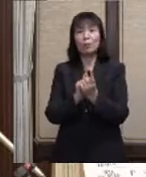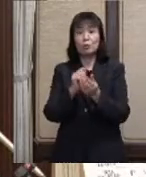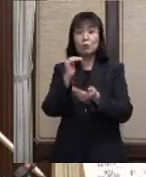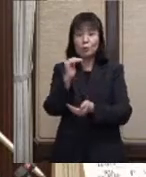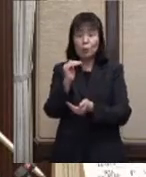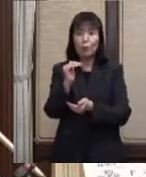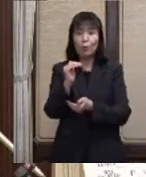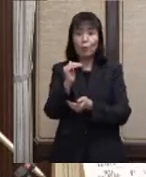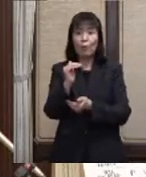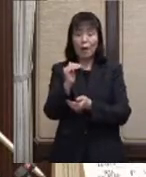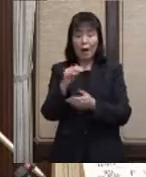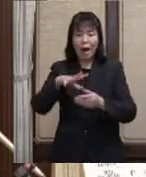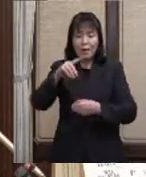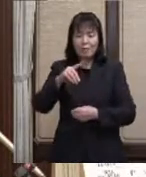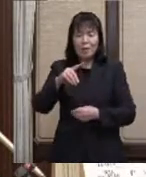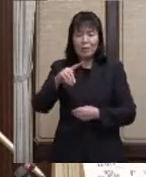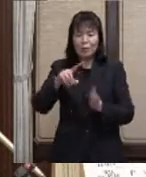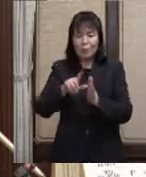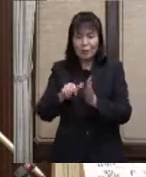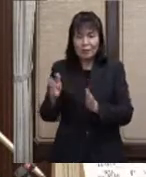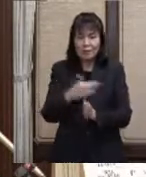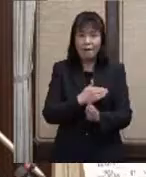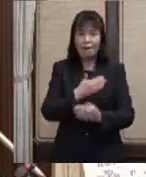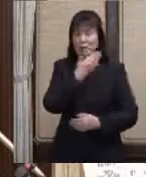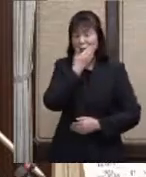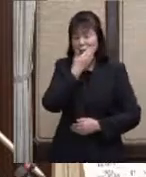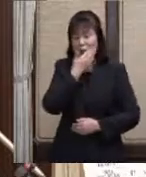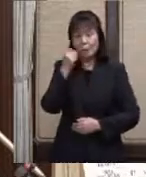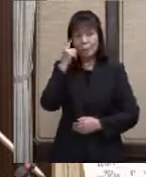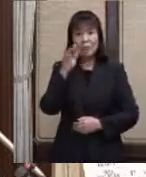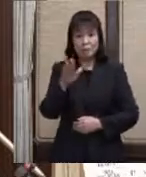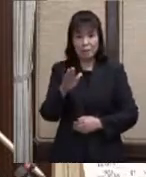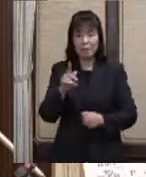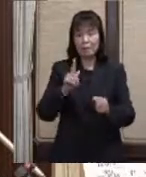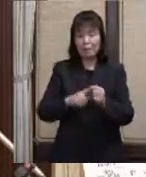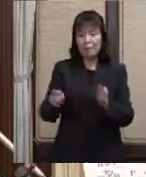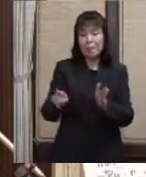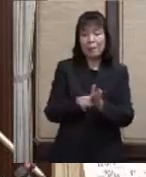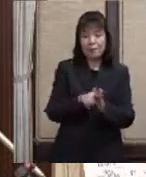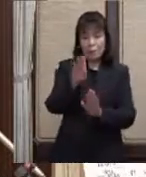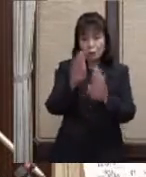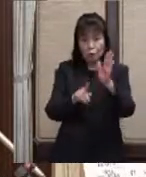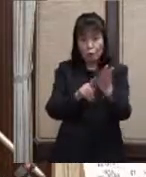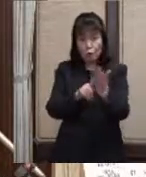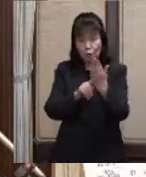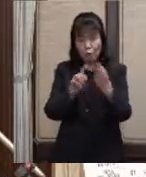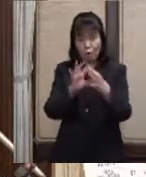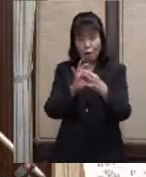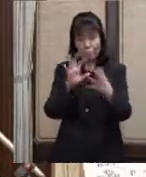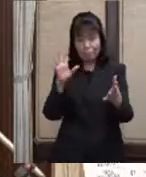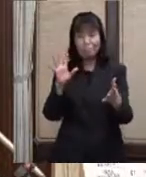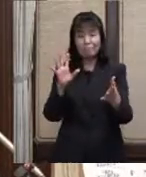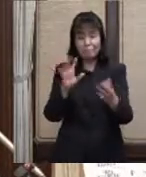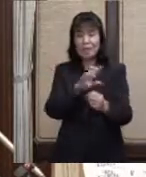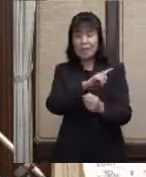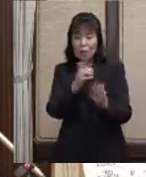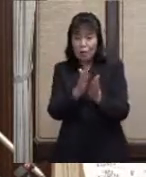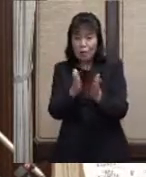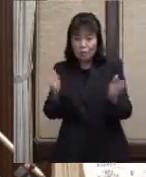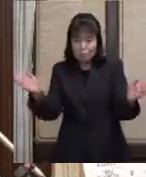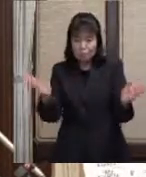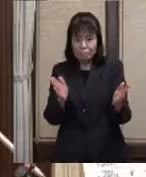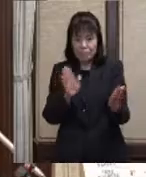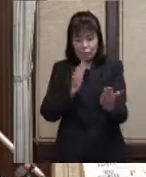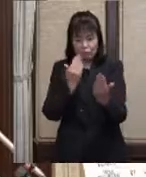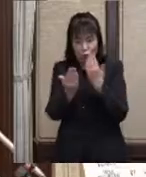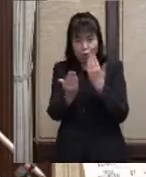することが初動段階が極めて重要と考えています。このためこれまでは症状の有無にかかわらず、幅広く濃厚接